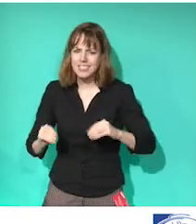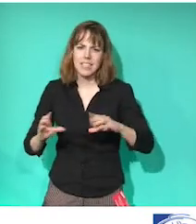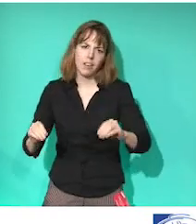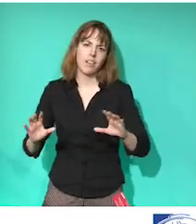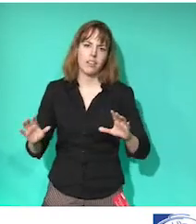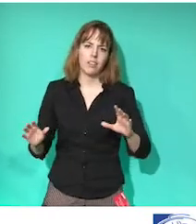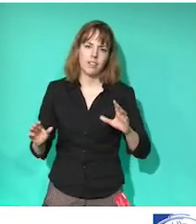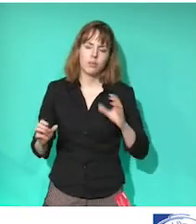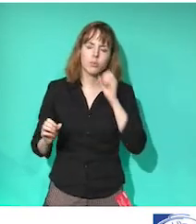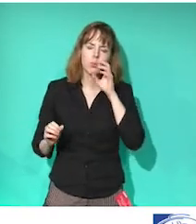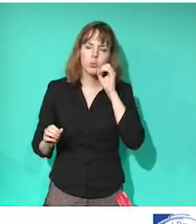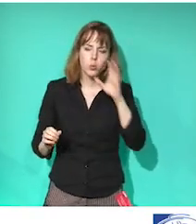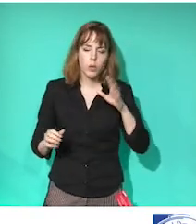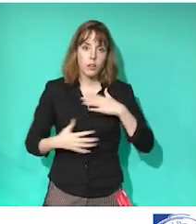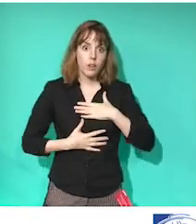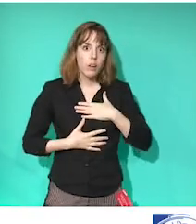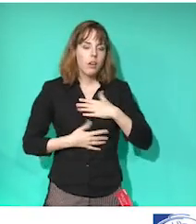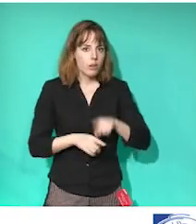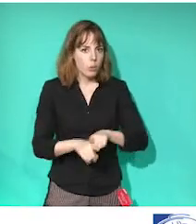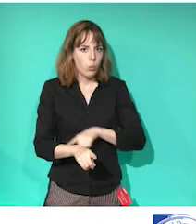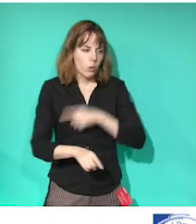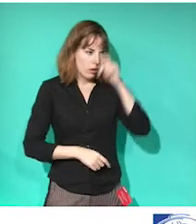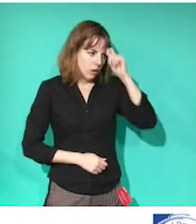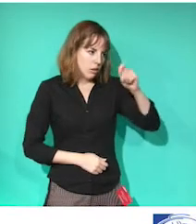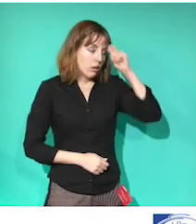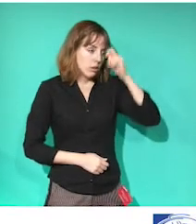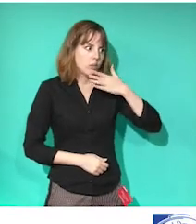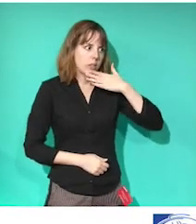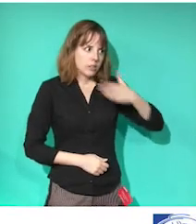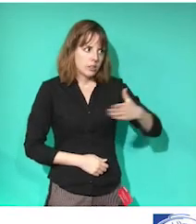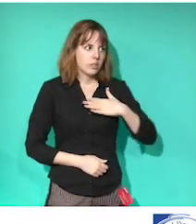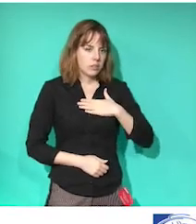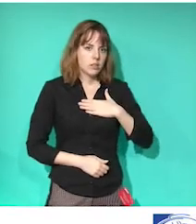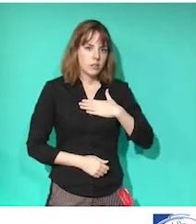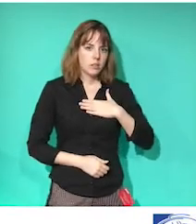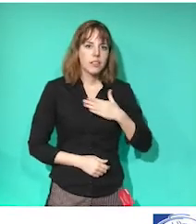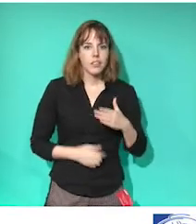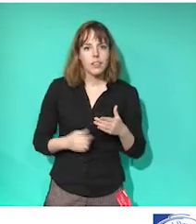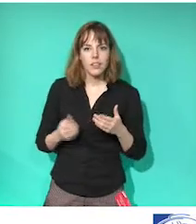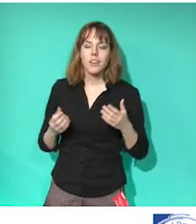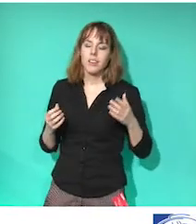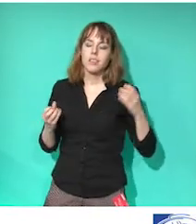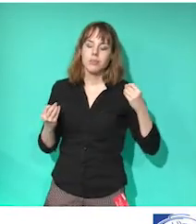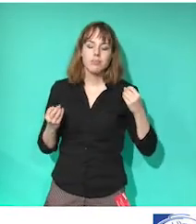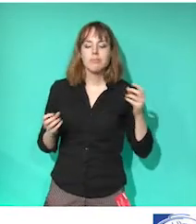qu'ils m'ont donnée, je leur en serai longuement, très longuement reconnaissante. En fait, je dis parfois à mes vieilles amies, avec